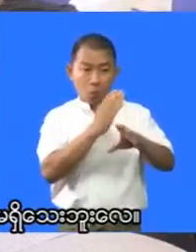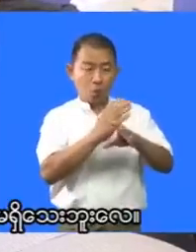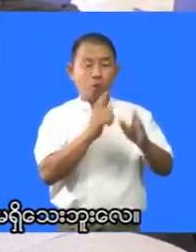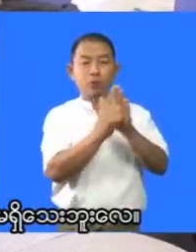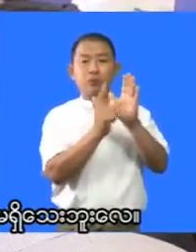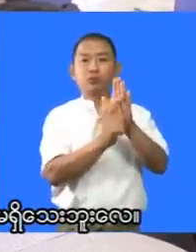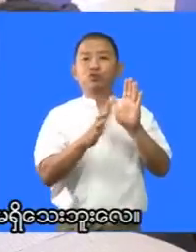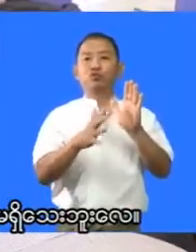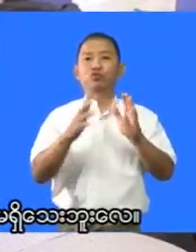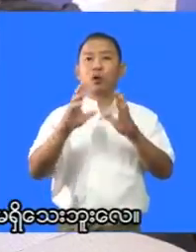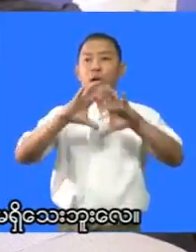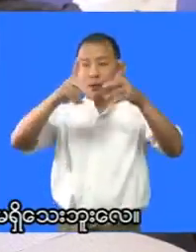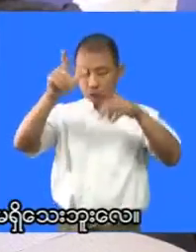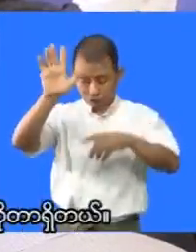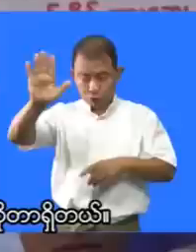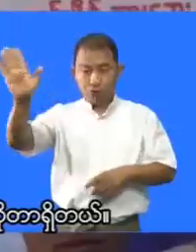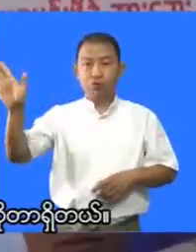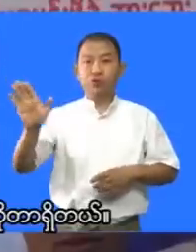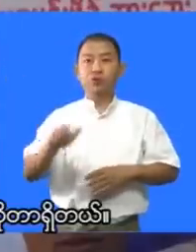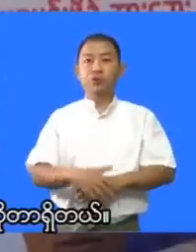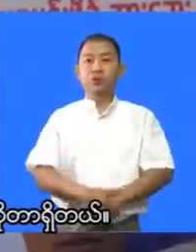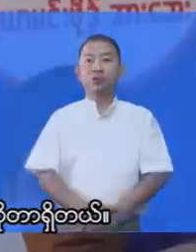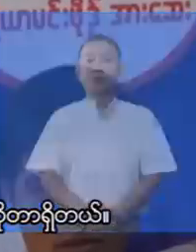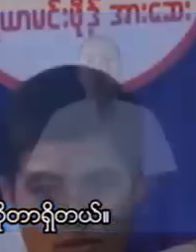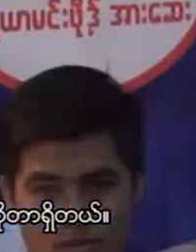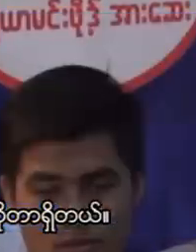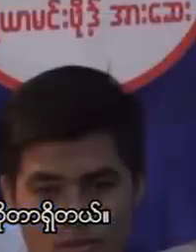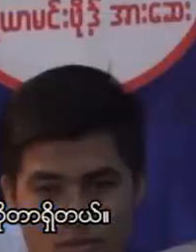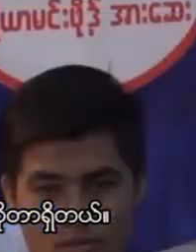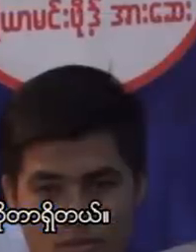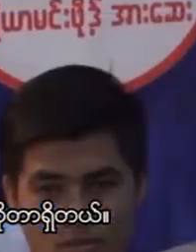မရှိသေးဘူး ခုတွေလည်းမရှိသေးဘူး မိုဘိုင်းကွင်းခုတွေမရှိသေးတော့အဲ့ဒါ တော့မိုဘိုင်းကွင်းဆိုတာရှိ နော